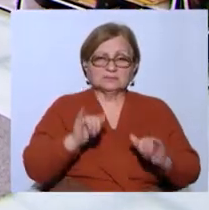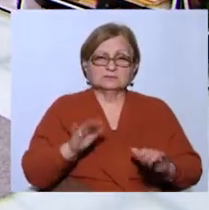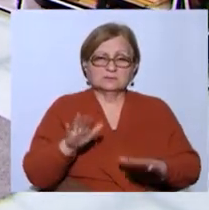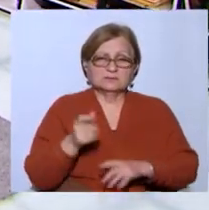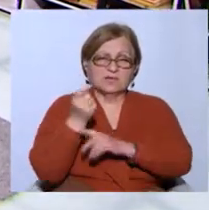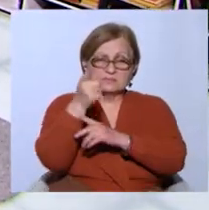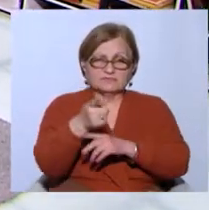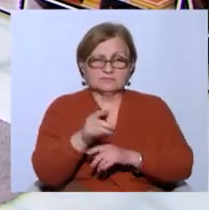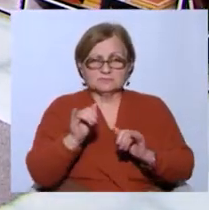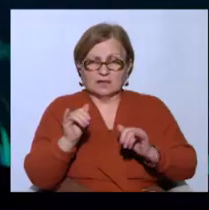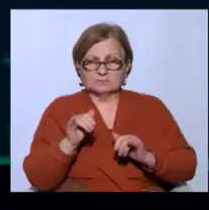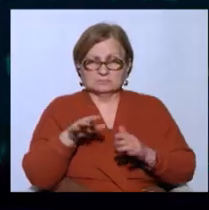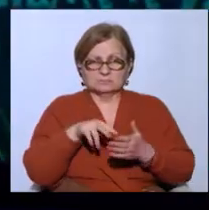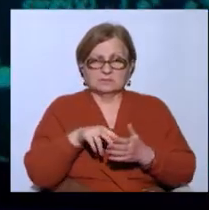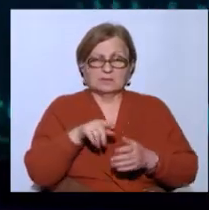მძიმე ფორვარდი და ცენტრი. ამ შემთხვევაში